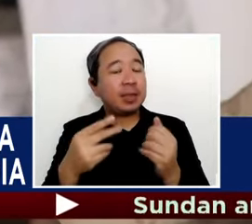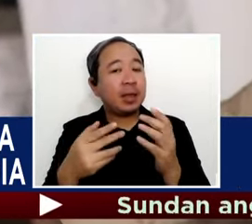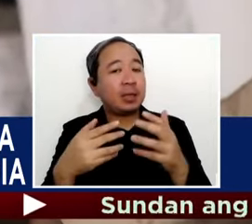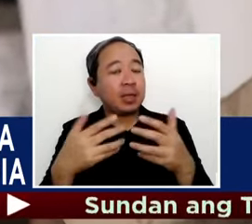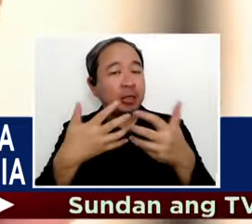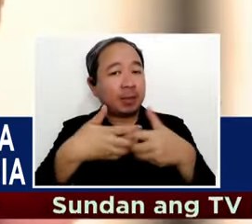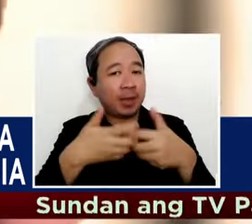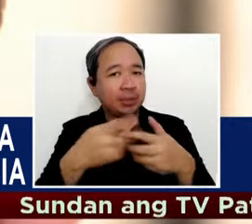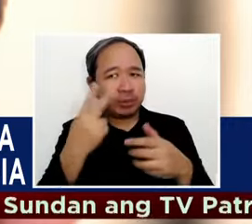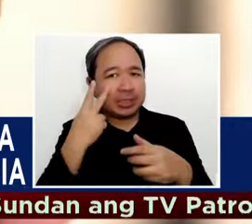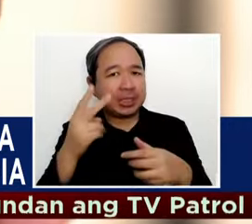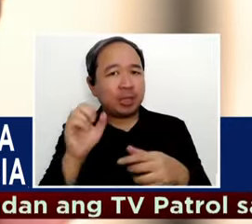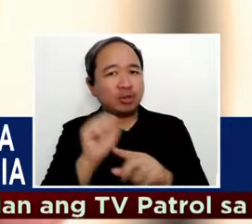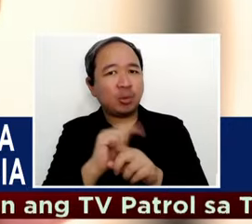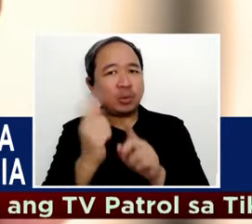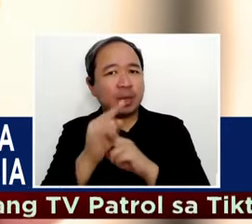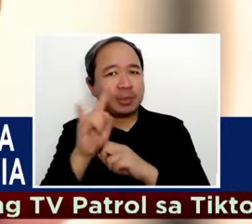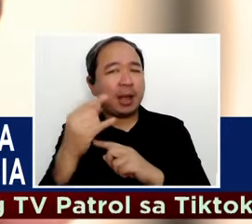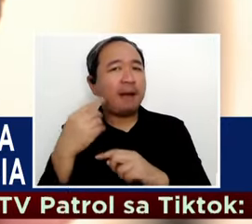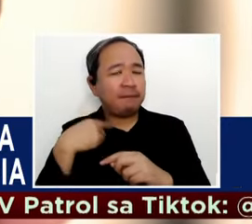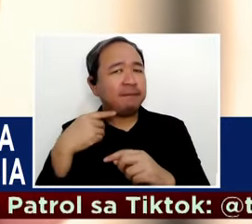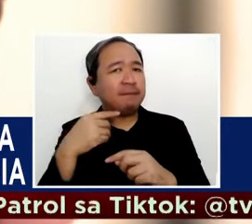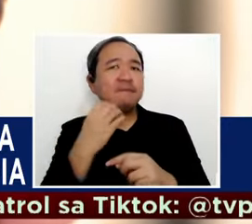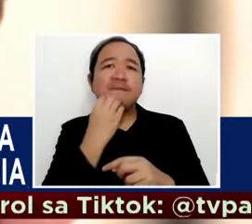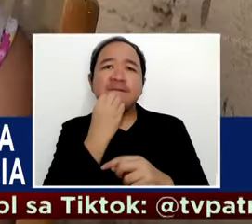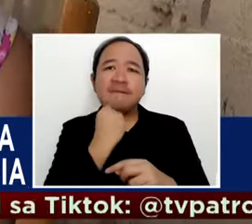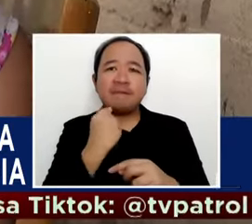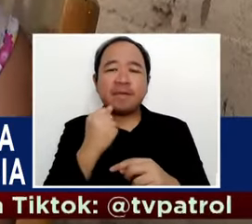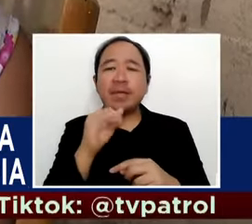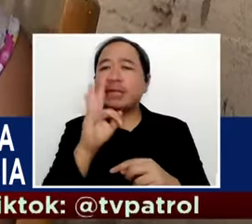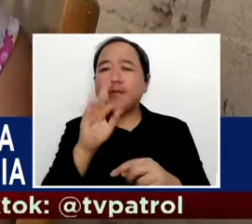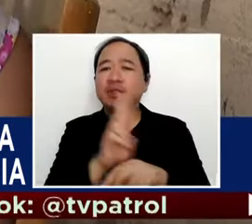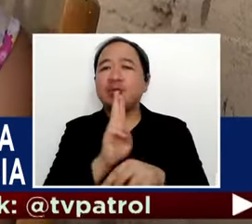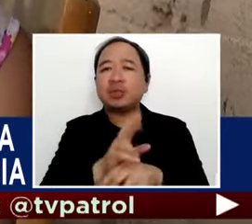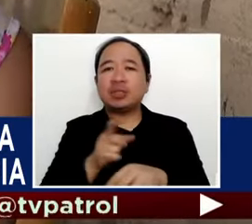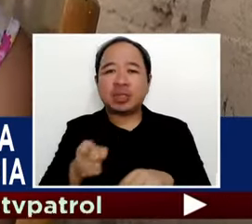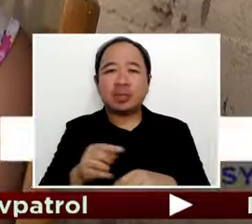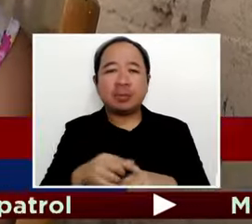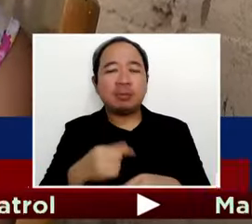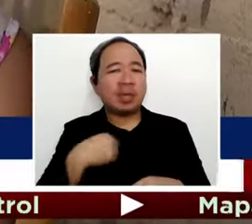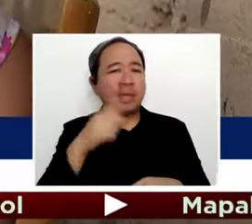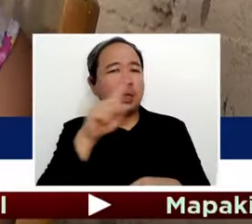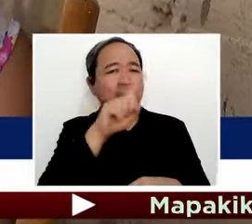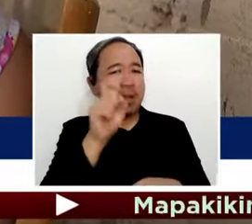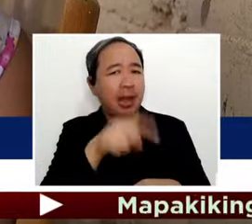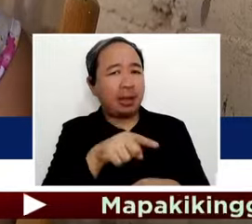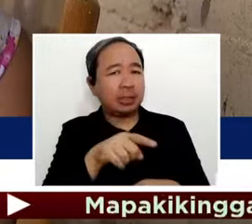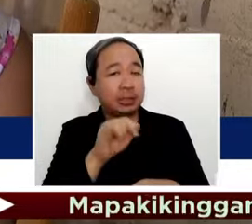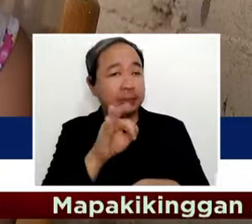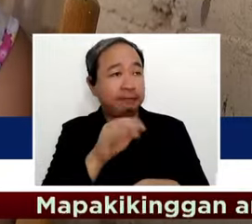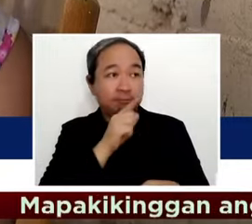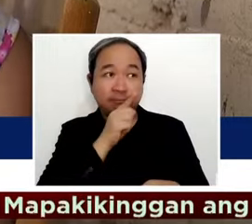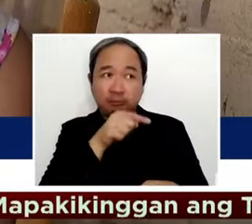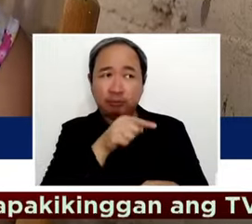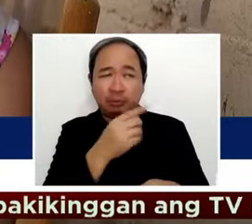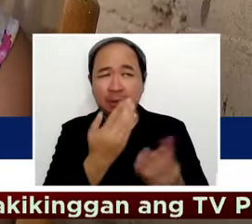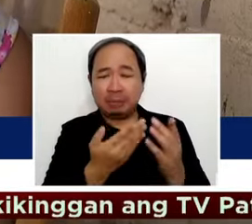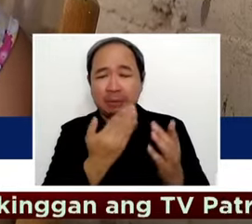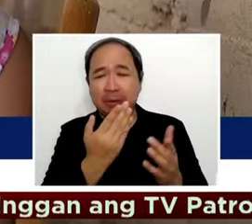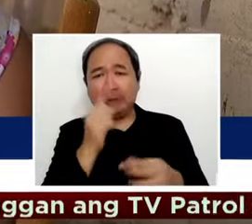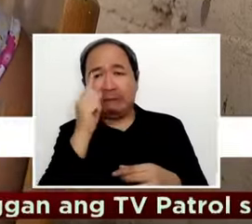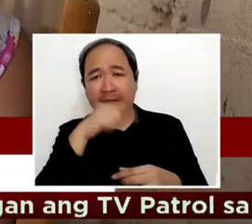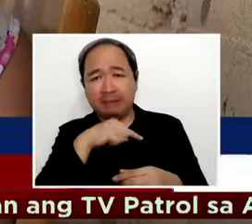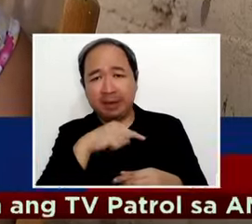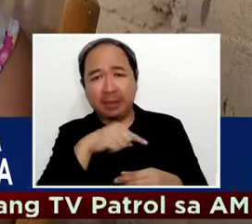malaki ang matitipid sa kuryente kapag gumamit nito. Nagtanong ako, sabi ko, kung totoo ba ito, kung ito ba